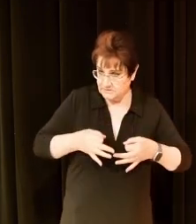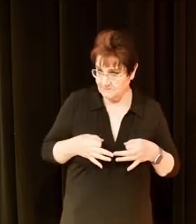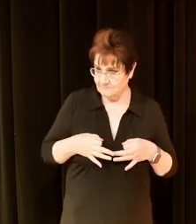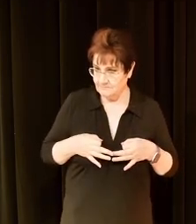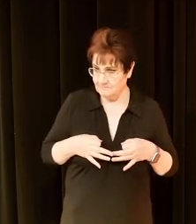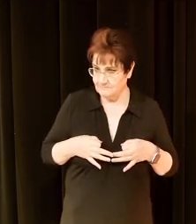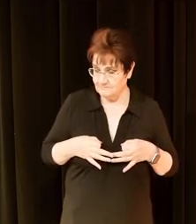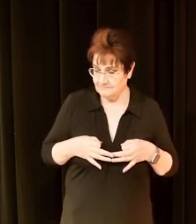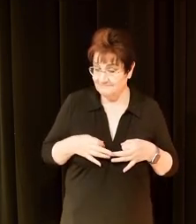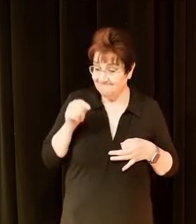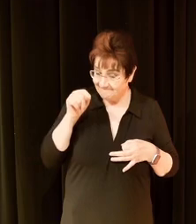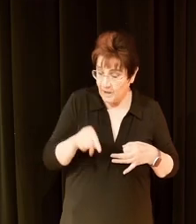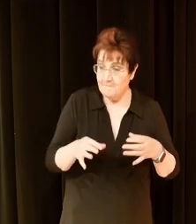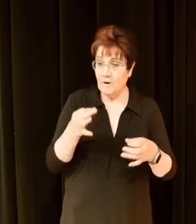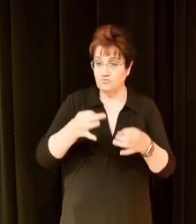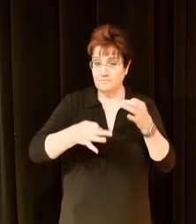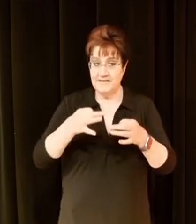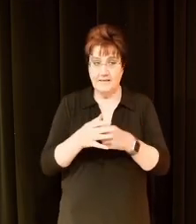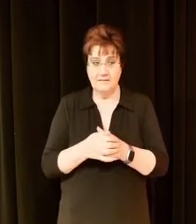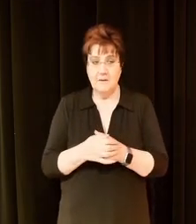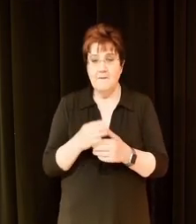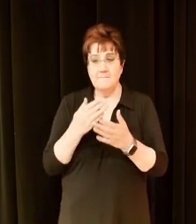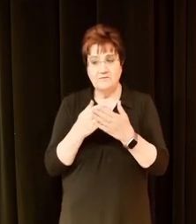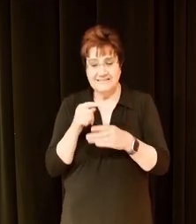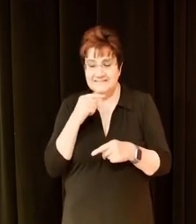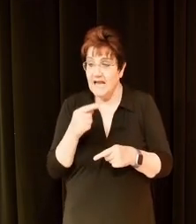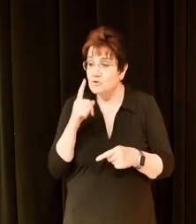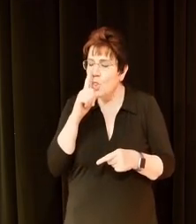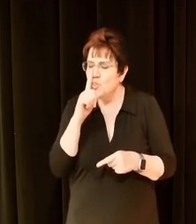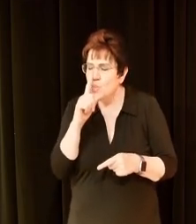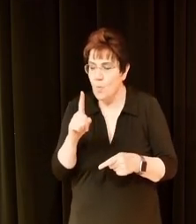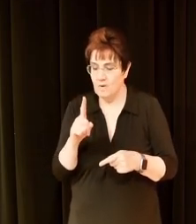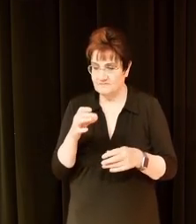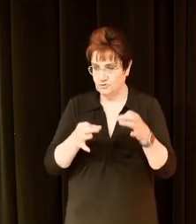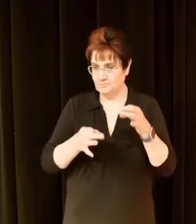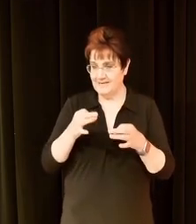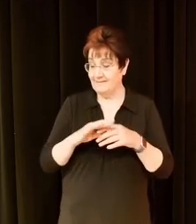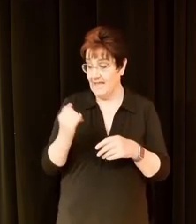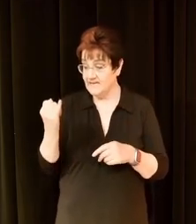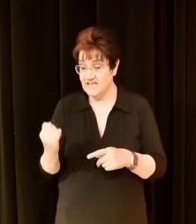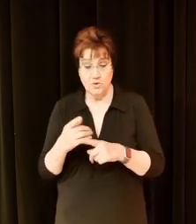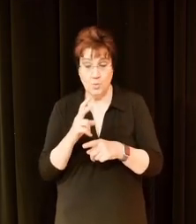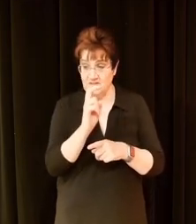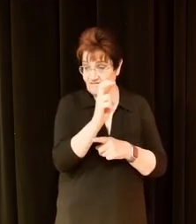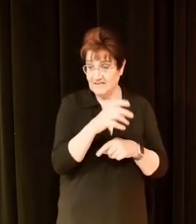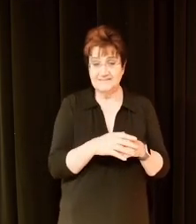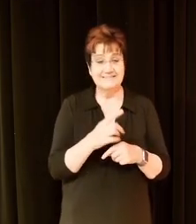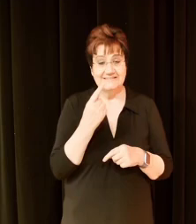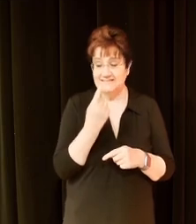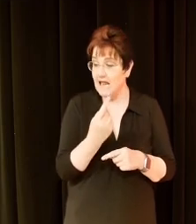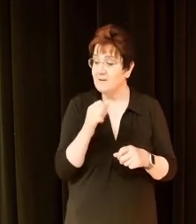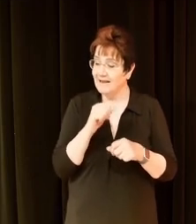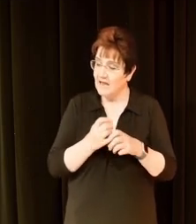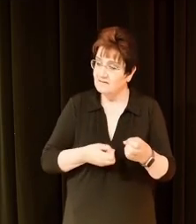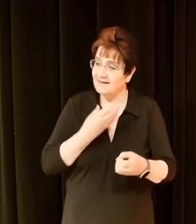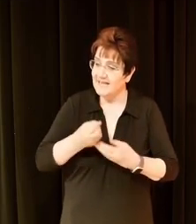und nur im Spielen. Also er spitzt es sehr zu, kann das Kind, und das ist natürlich wichtig, und der Erwachsene, der sich kreativ entfalten und